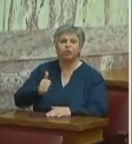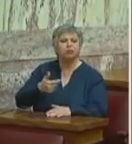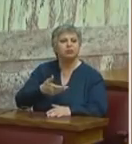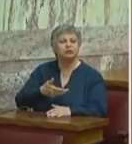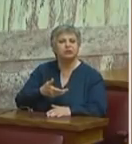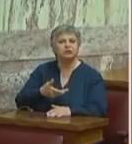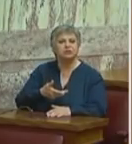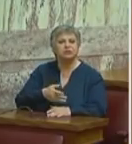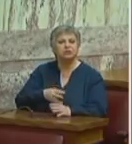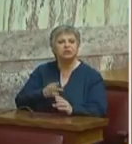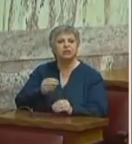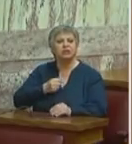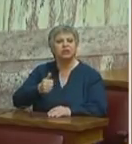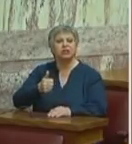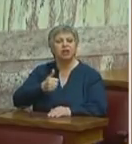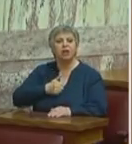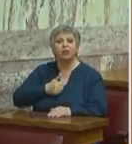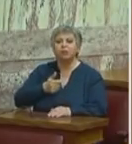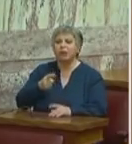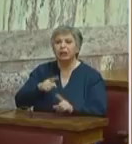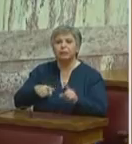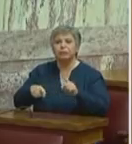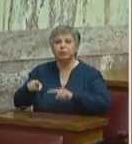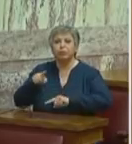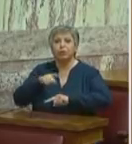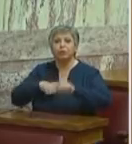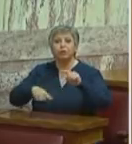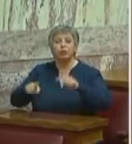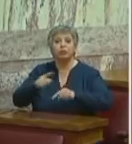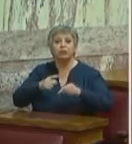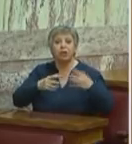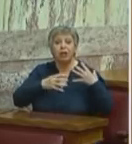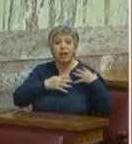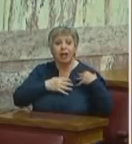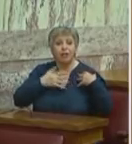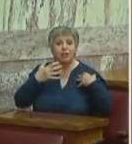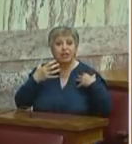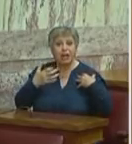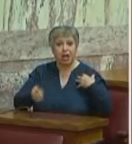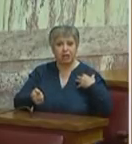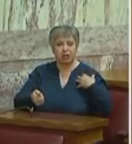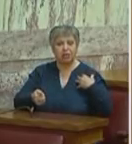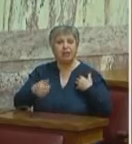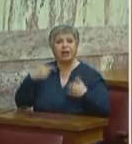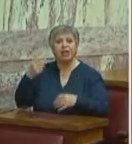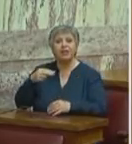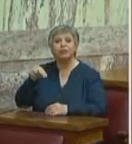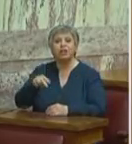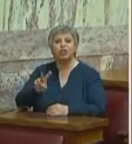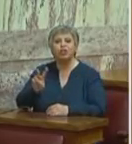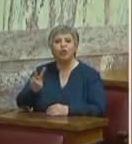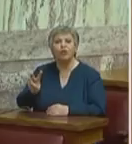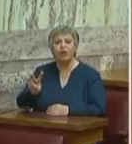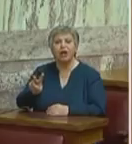η ιδιοκτησία του σκανδάλου από την προηγούμενη κυβέρνηση και από την ίδια την έκθεση της Νοβάρτης, η οποία το βάζει δημοσιότητας από την